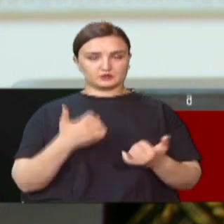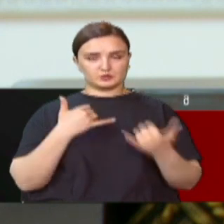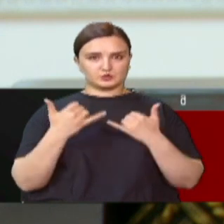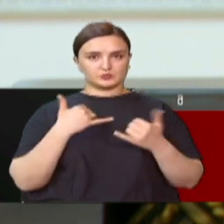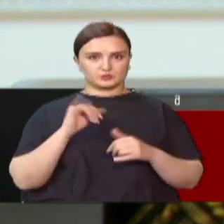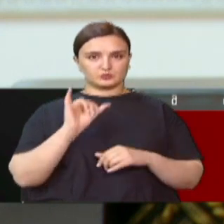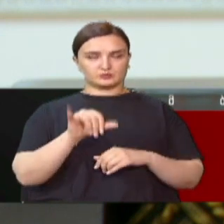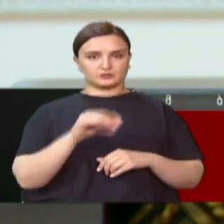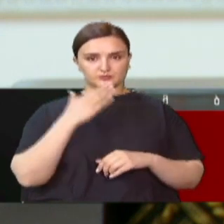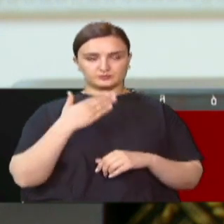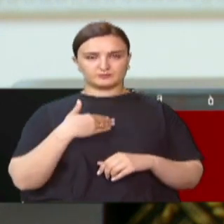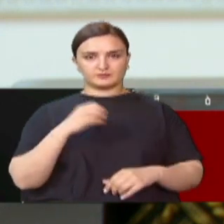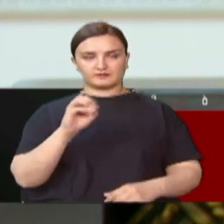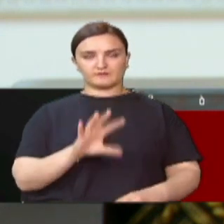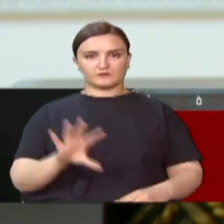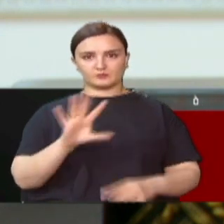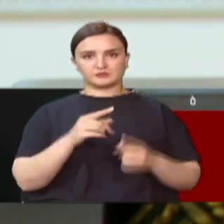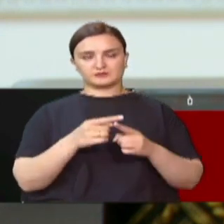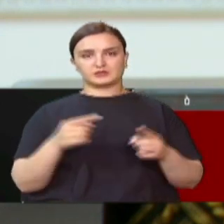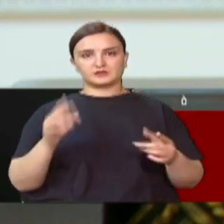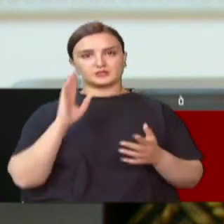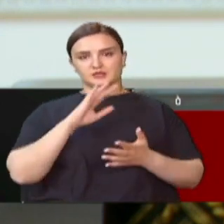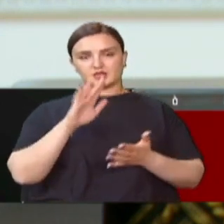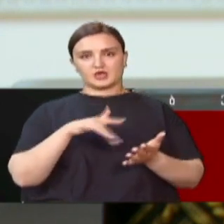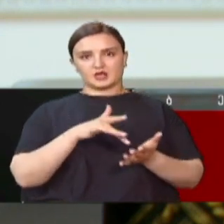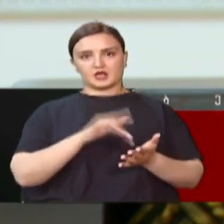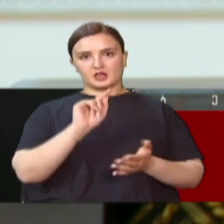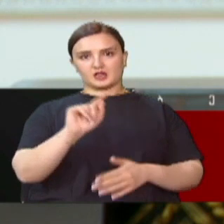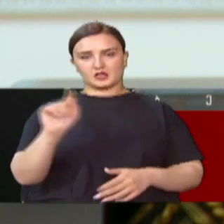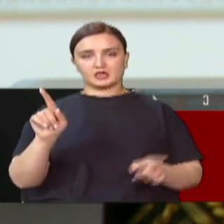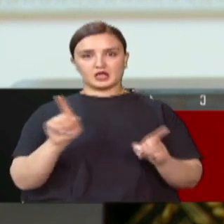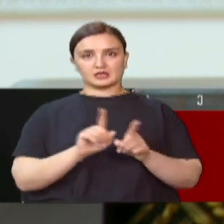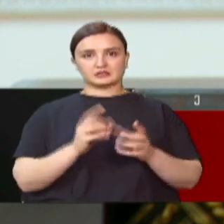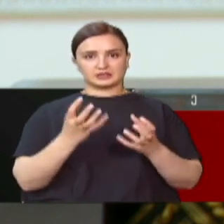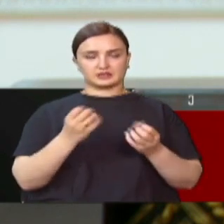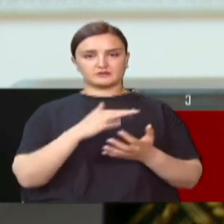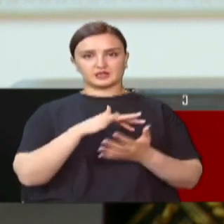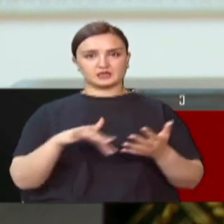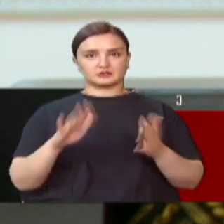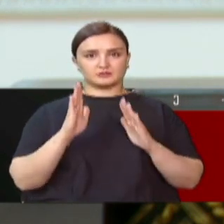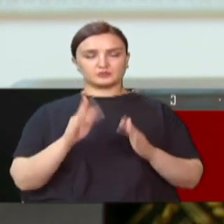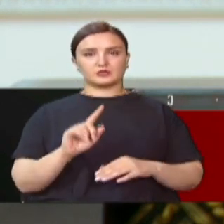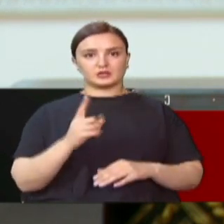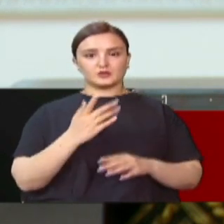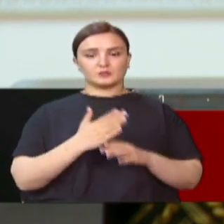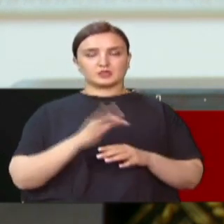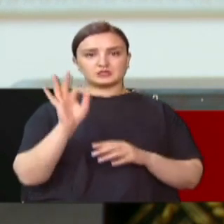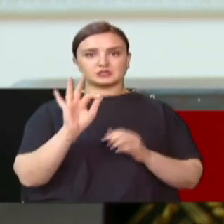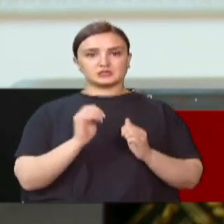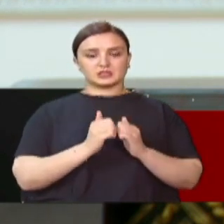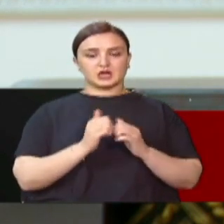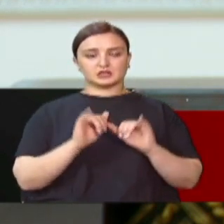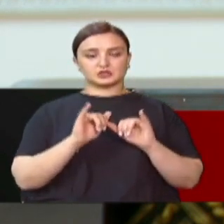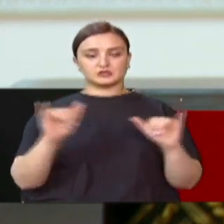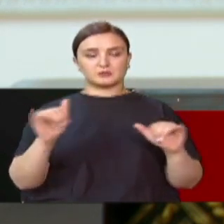სტუმრობს ხოლმე ევროპის სხვადასხვა დედაქალაქს. ეს ასე გაგრძელდება. რატომ არის ეს ასე გახშირებული? რა